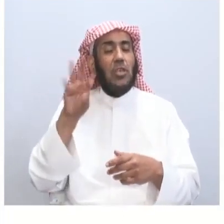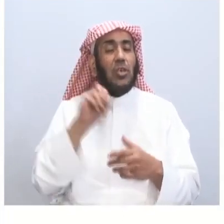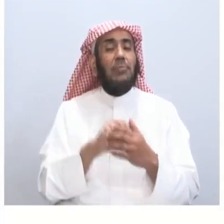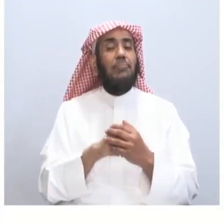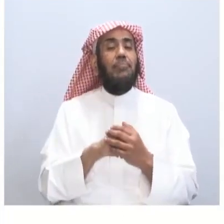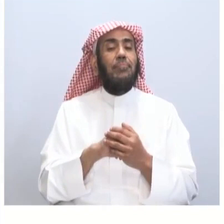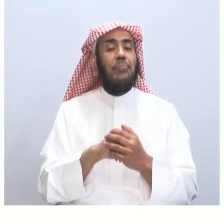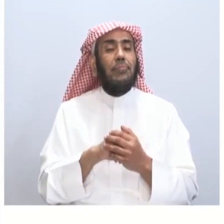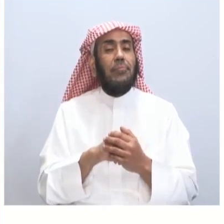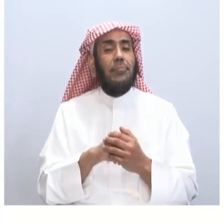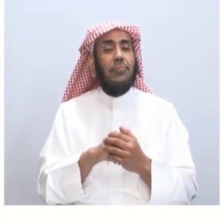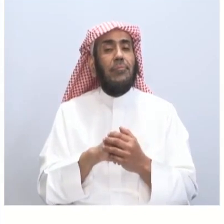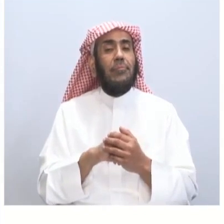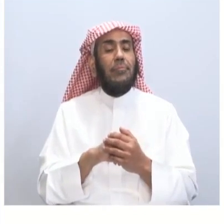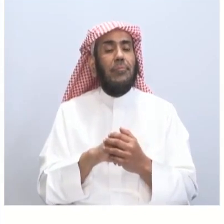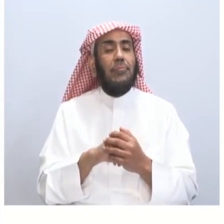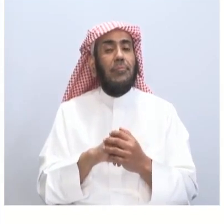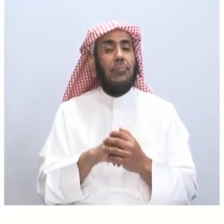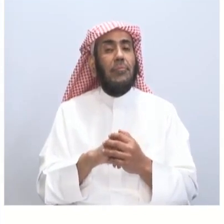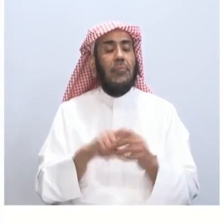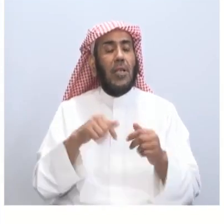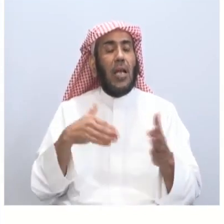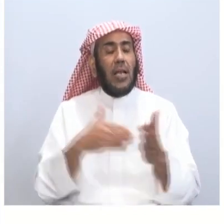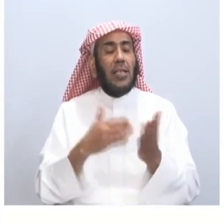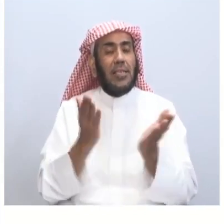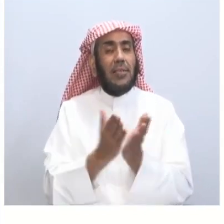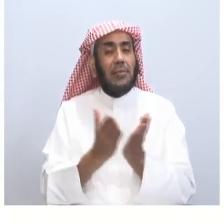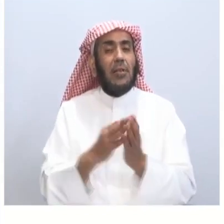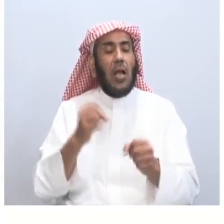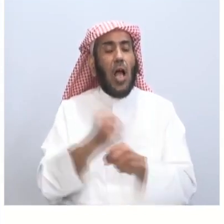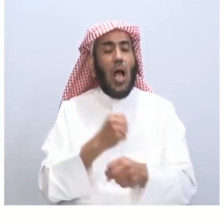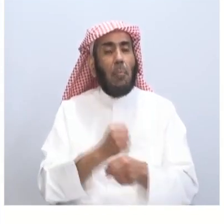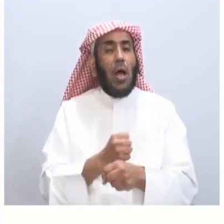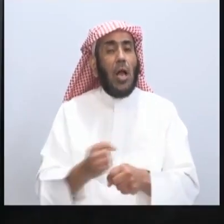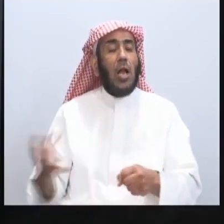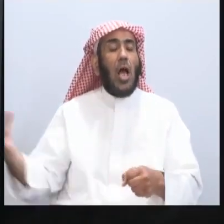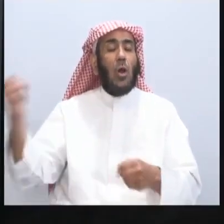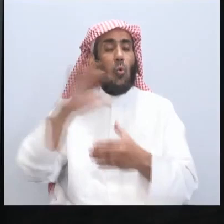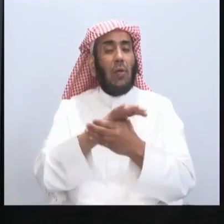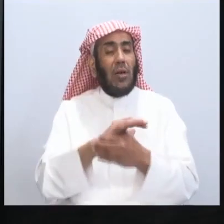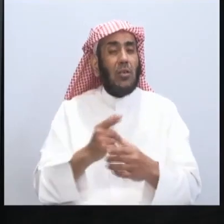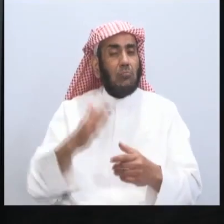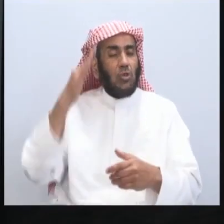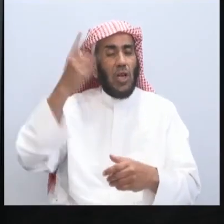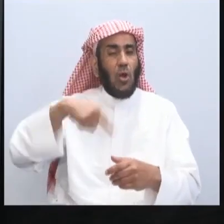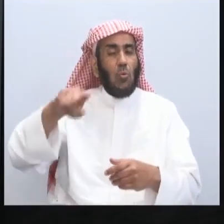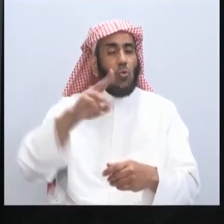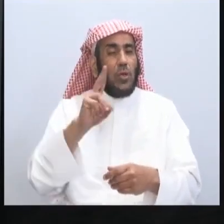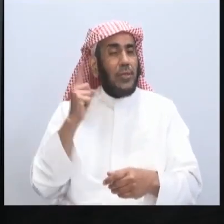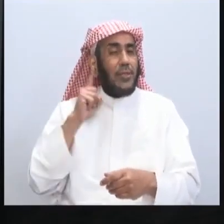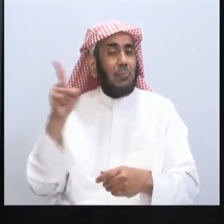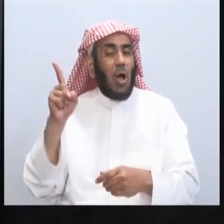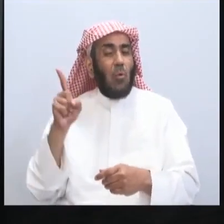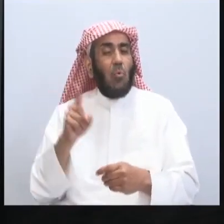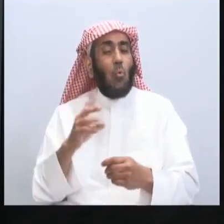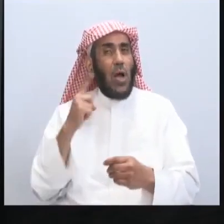من الهجره كذا انهينا درسنا اعمال الخلفاء الراشدين شاكرين لكم حسن استماعكم